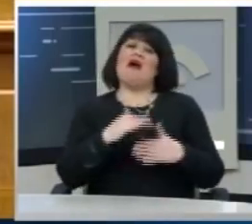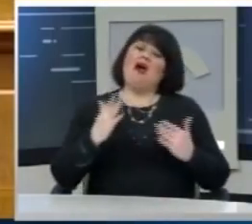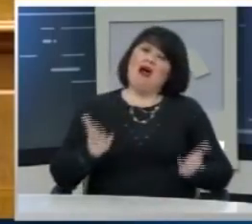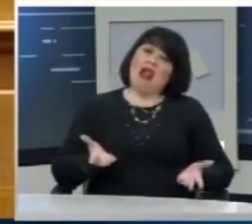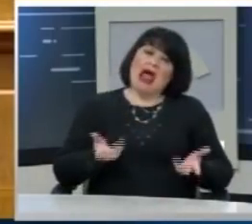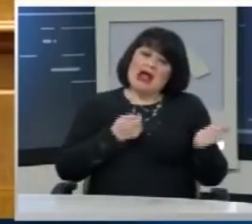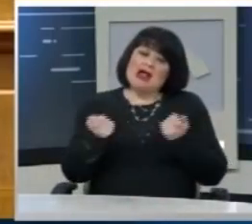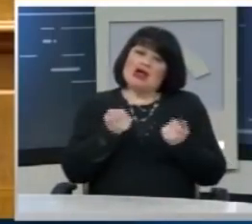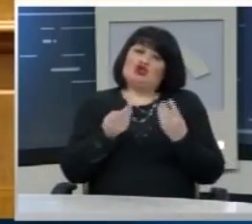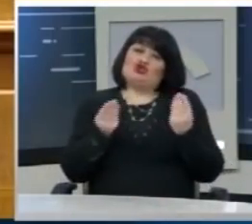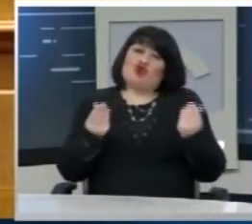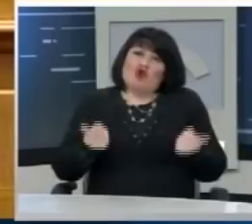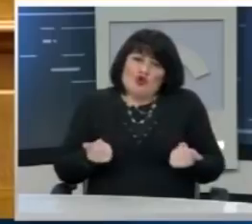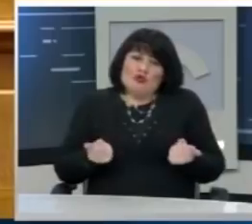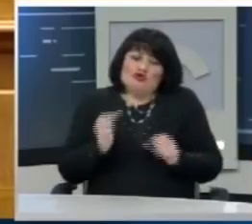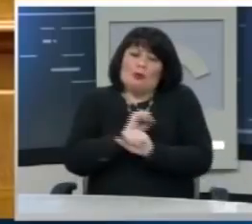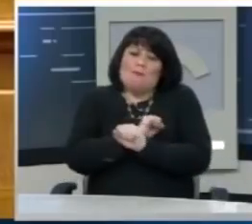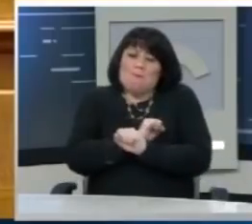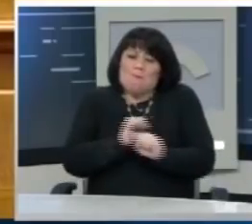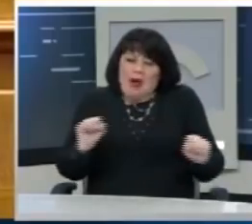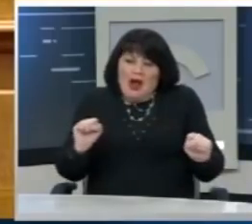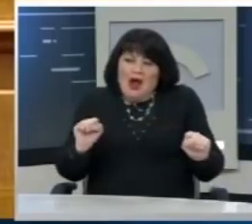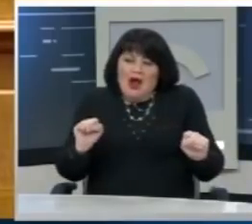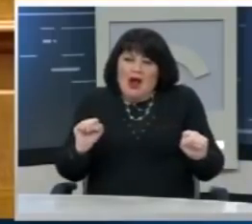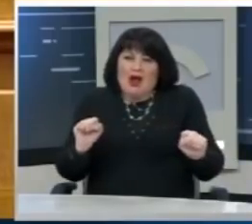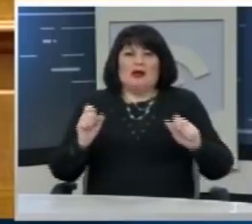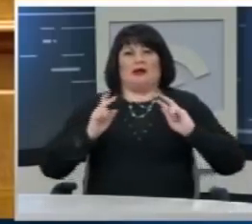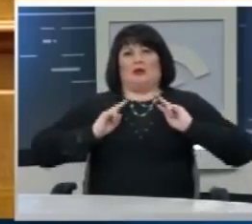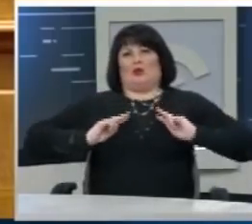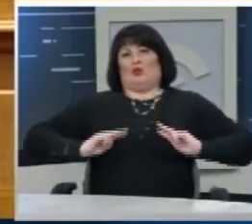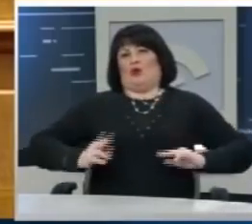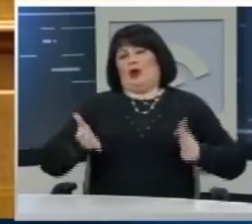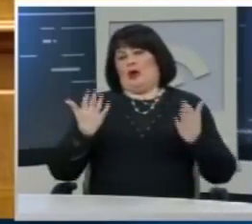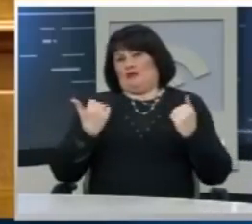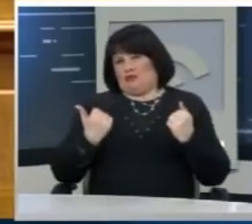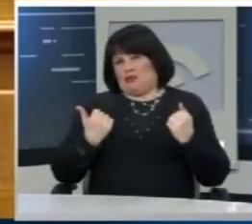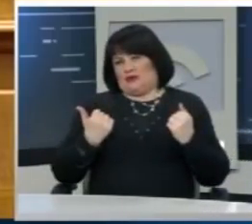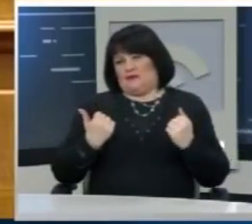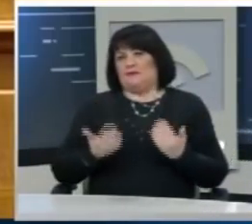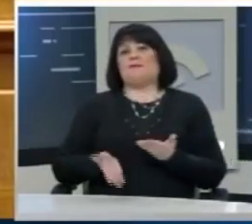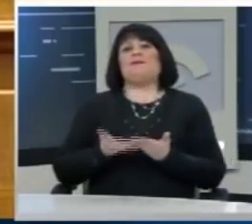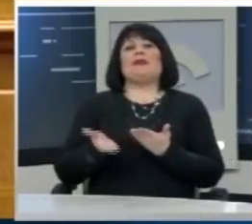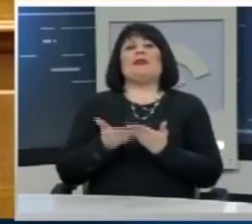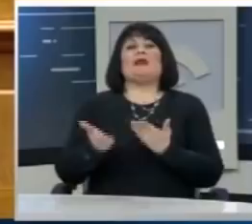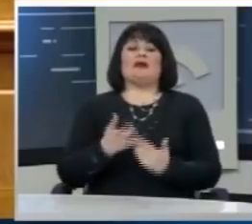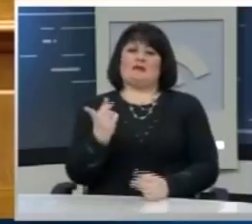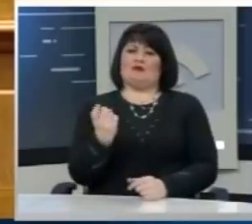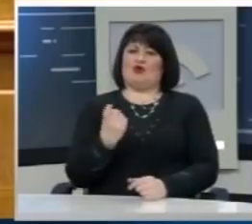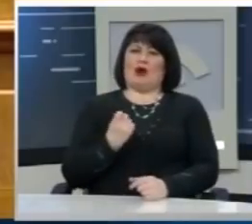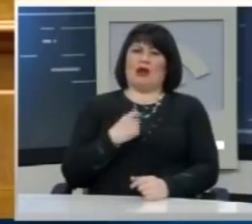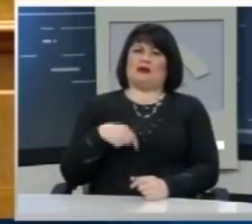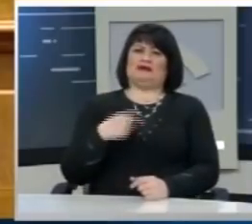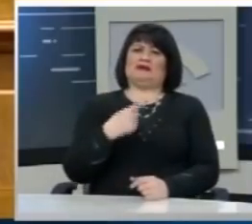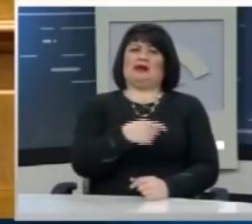τους χειρισμούς τους υπονομεύουν και την ικανοποίησή τους, ενισχύοντας έτσι την προκλητική